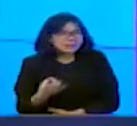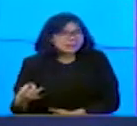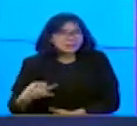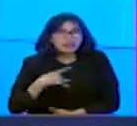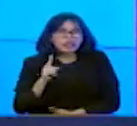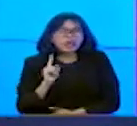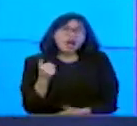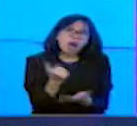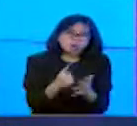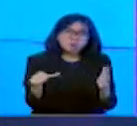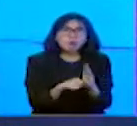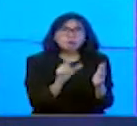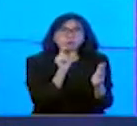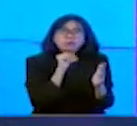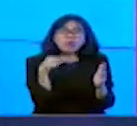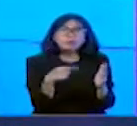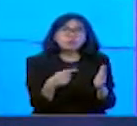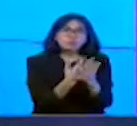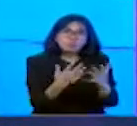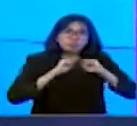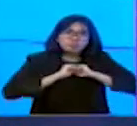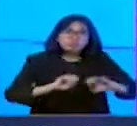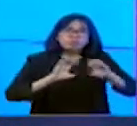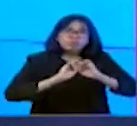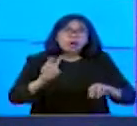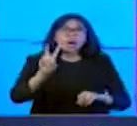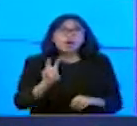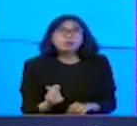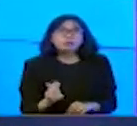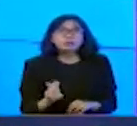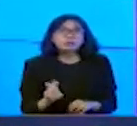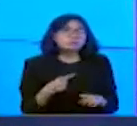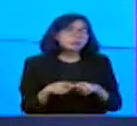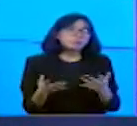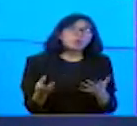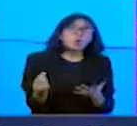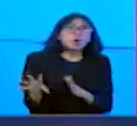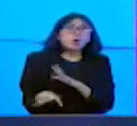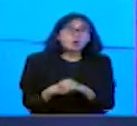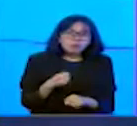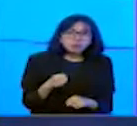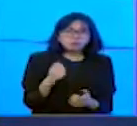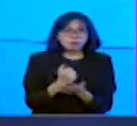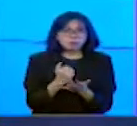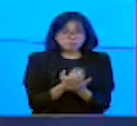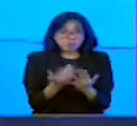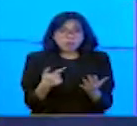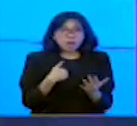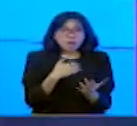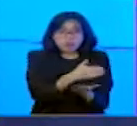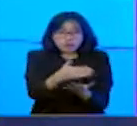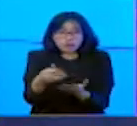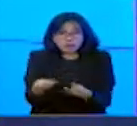Bantuan ini seharusnya sampai kepada masyarakat sesuai dengan porsi dan nominal yang telah ditentukan. Banyak masyarakat yang sudah didata dan seharusnya